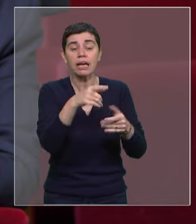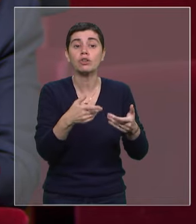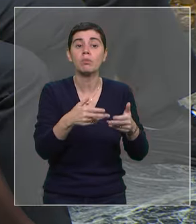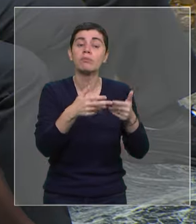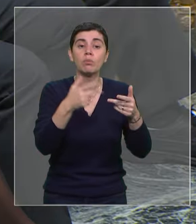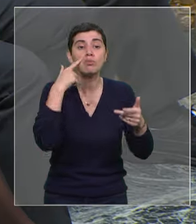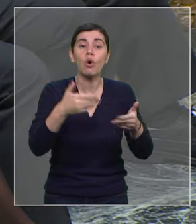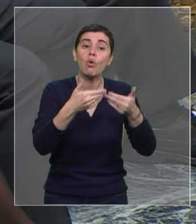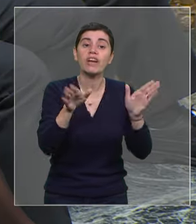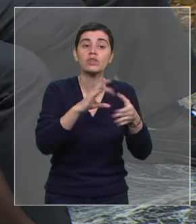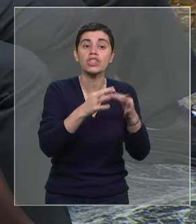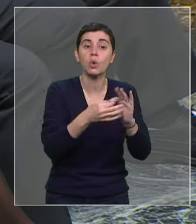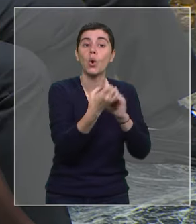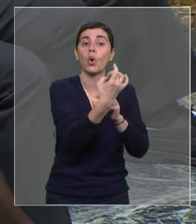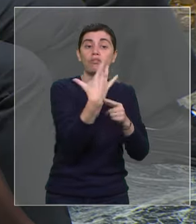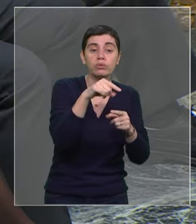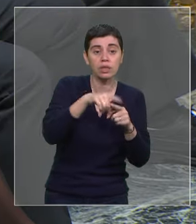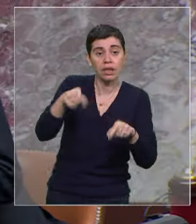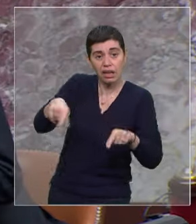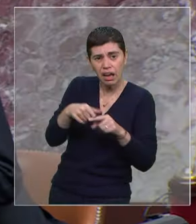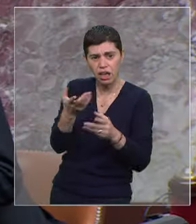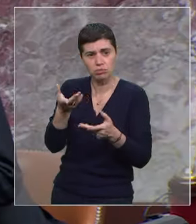demander plus de fermeté. Il n'y a pas beaucoup de cohérence dans votre position.